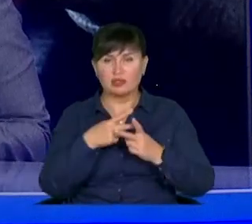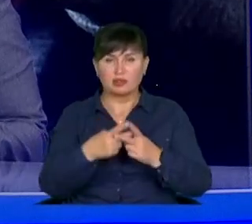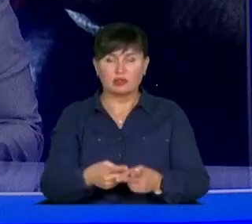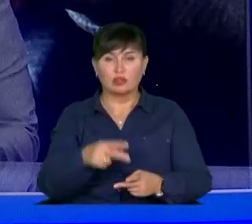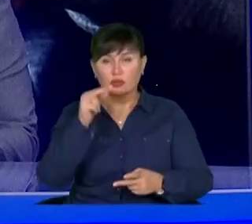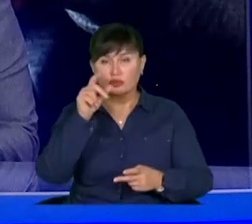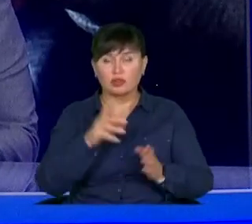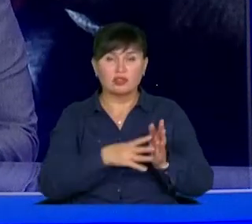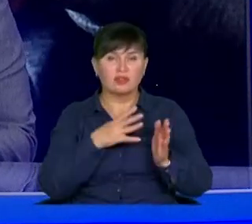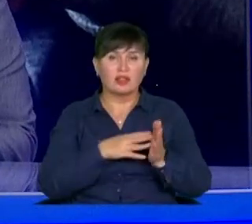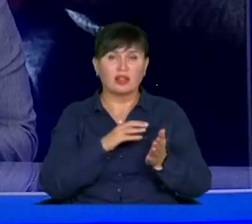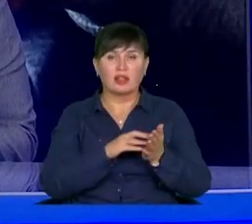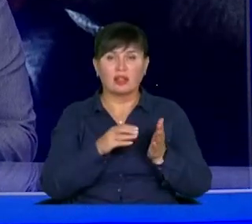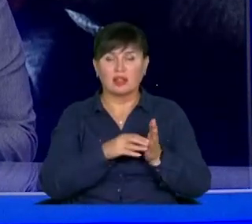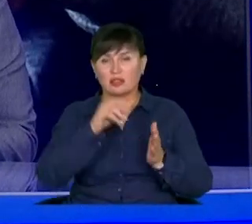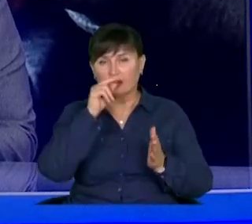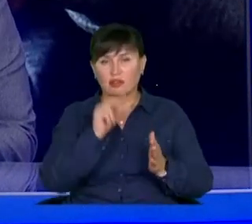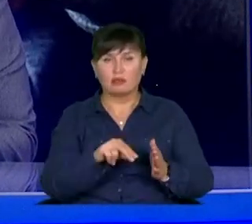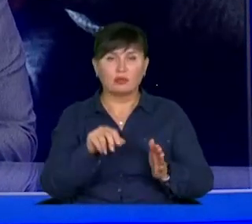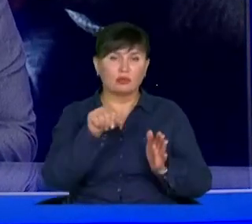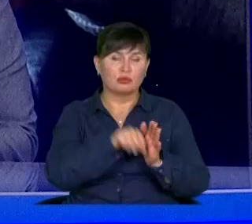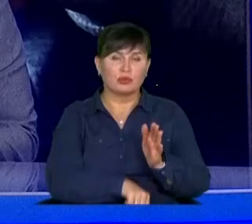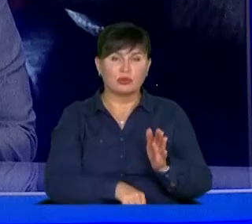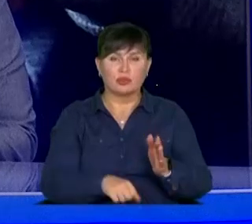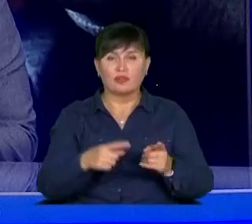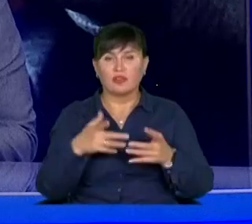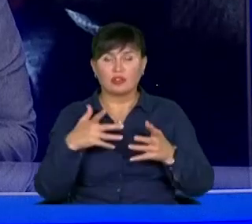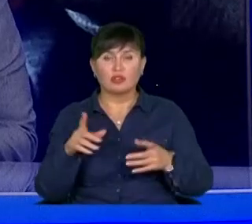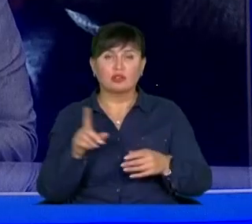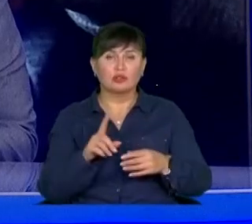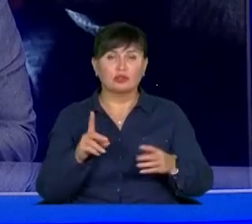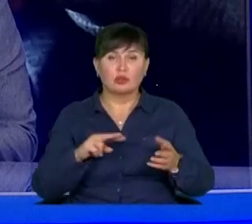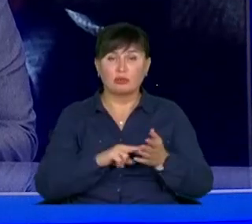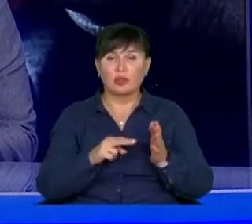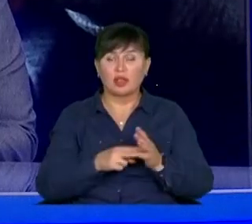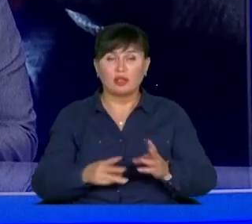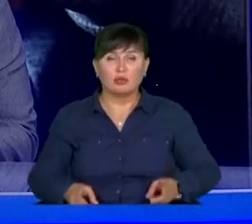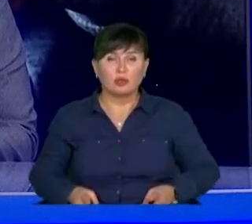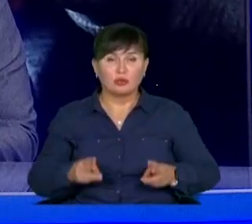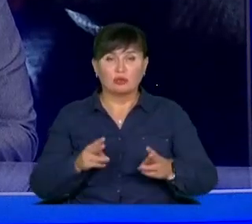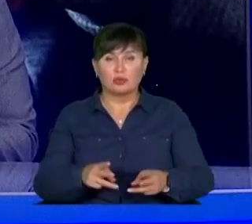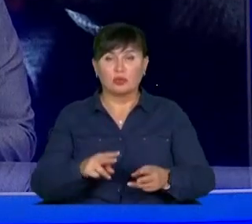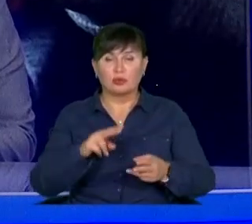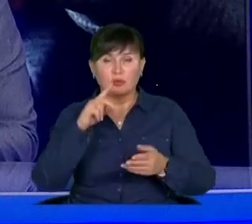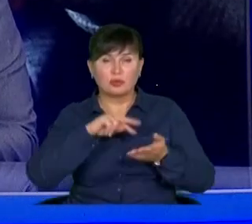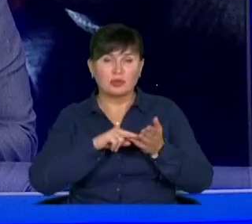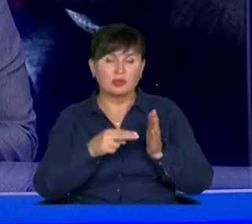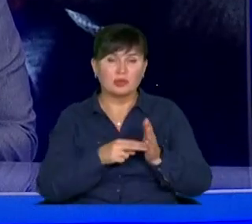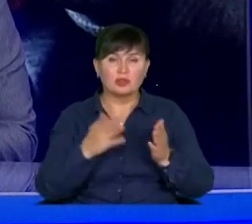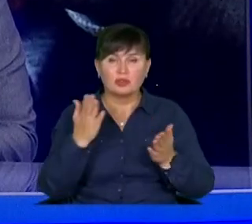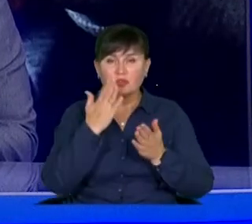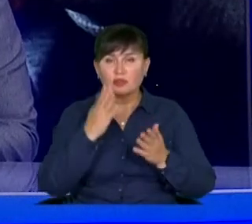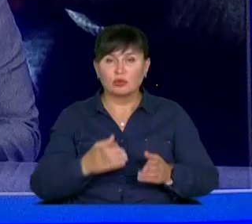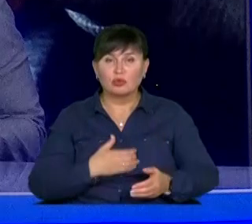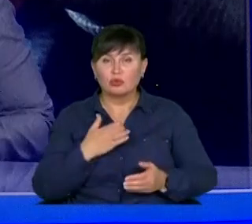Ученика 9 класса обвинили в покушении на убийство. Выяснилось, что план преступления он продумал, вдохновившись фильмом